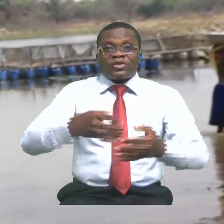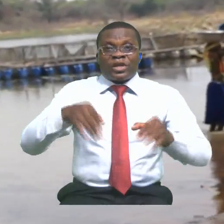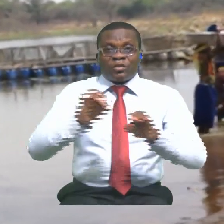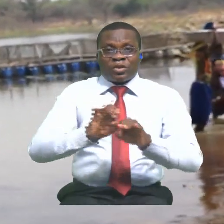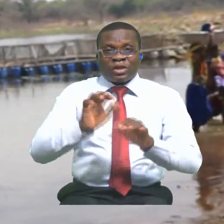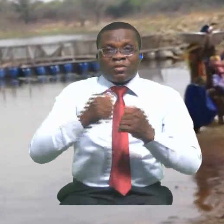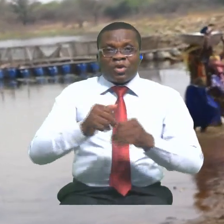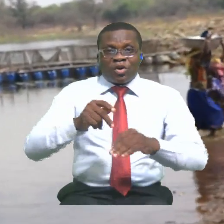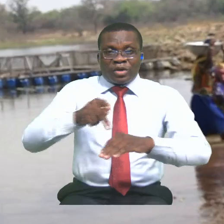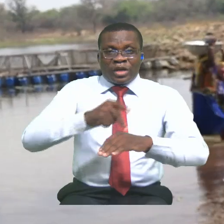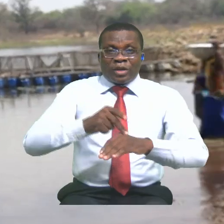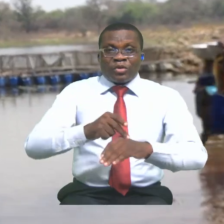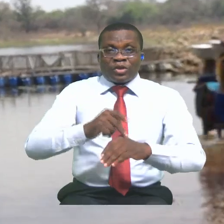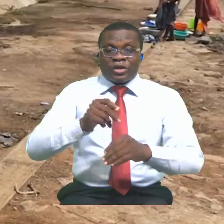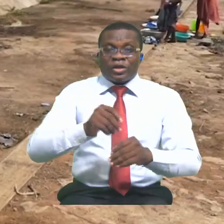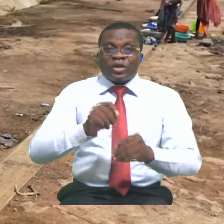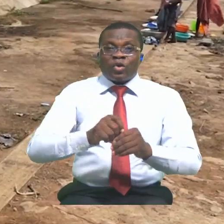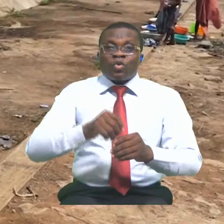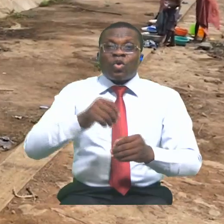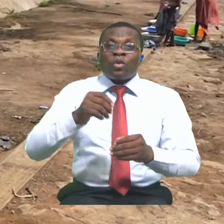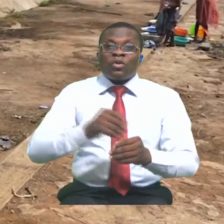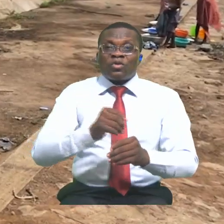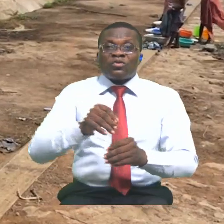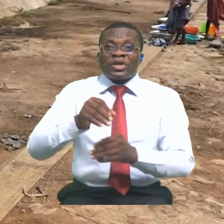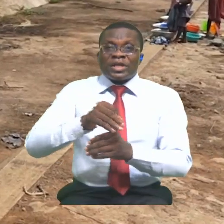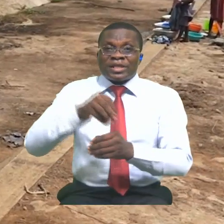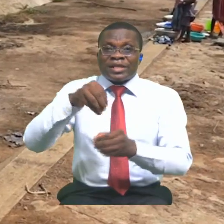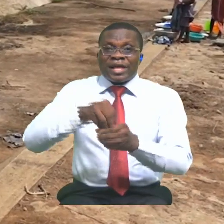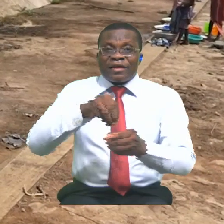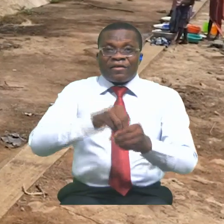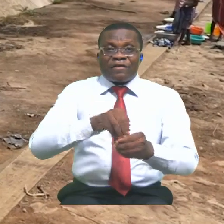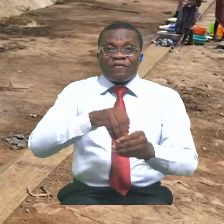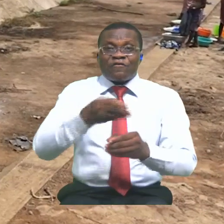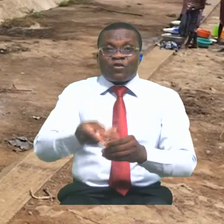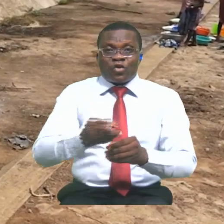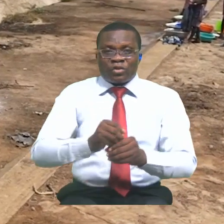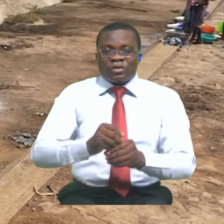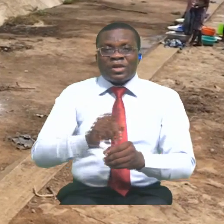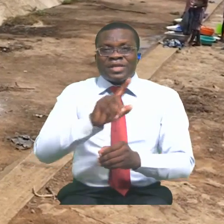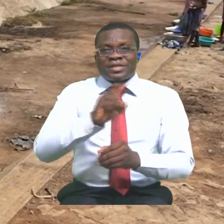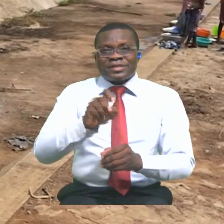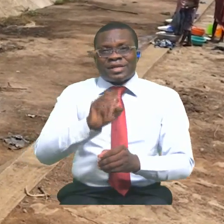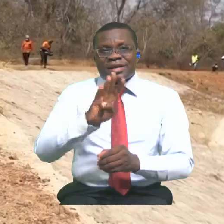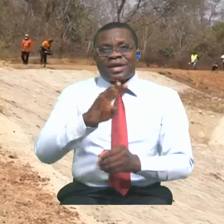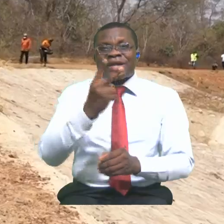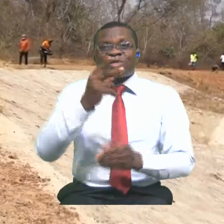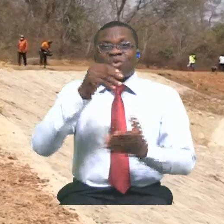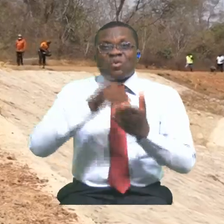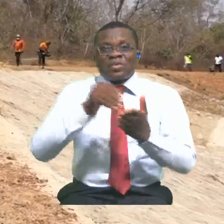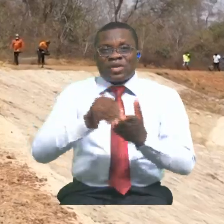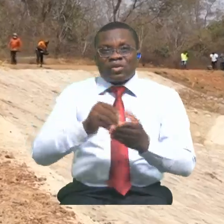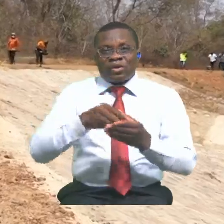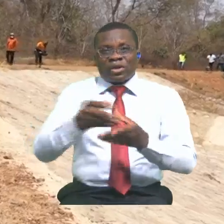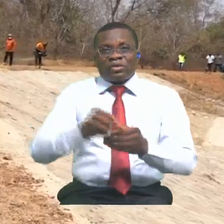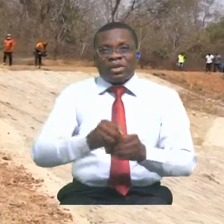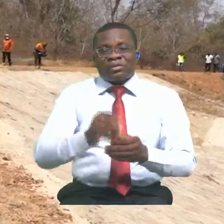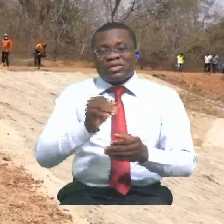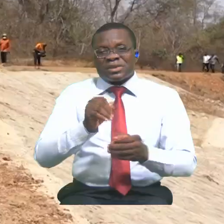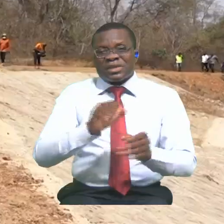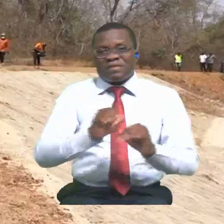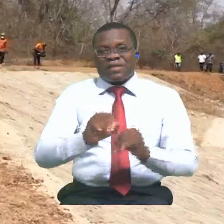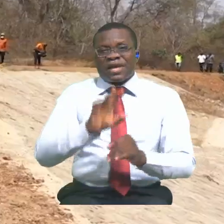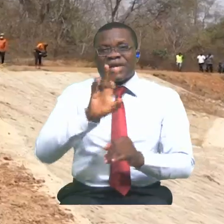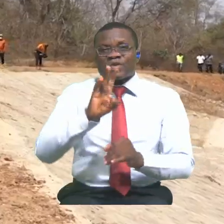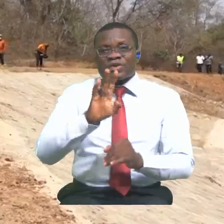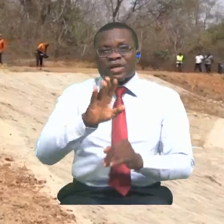un périmètre maraîcher de 4 hectares. L'ouvrage qui va coûter 142 millions de francs CFA est déjà réalisé à 75%. Il